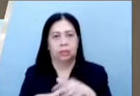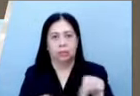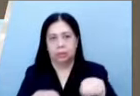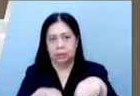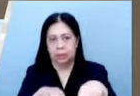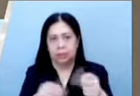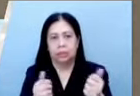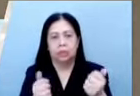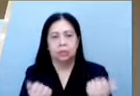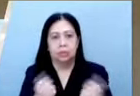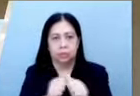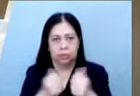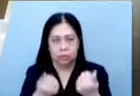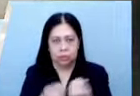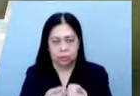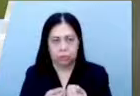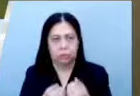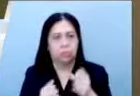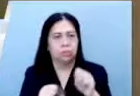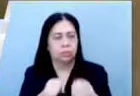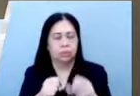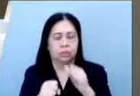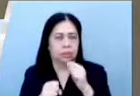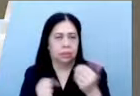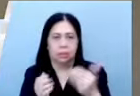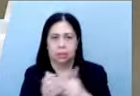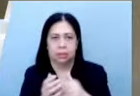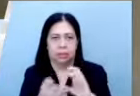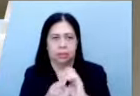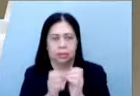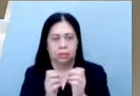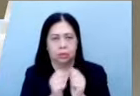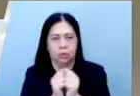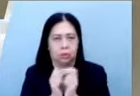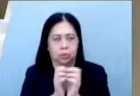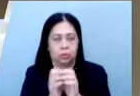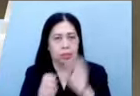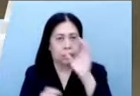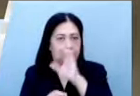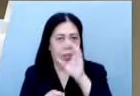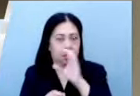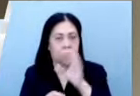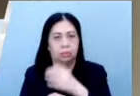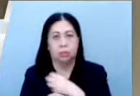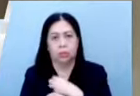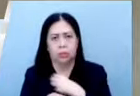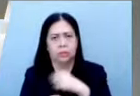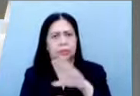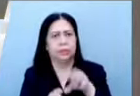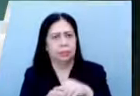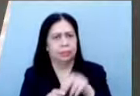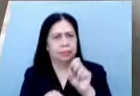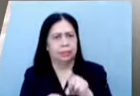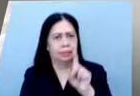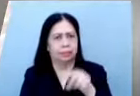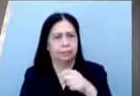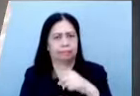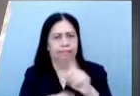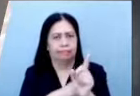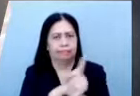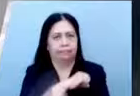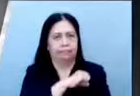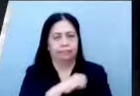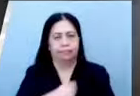Association sa lungsod para hindi na maulit ang gulo. Hinahanap naman ng pulisya ang ibang sangkot para mapatawan ng karampatang